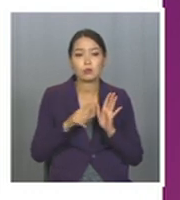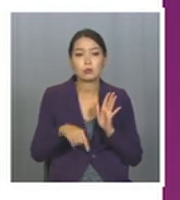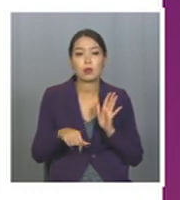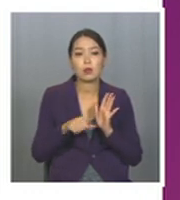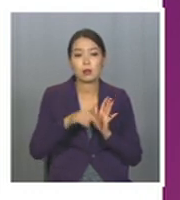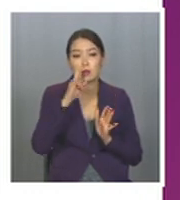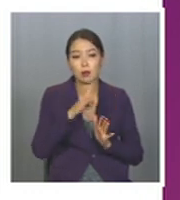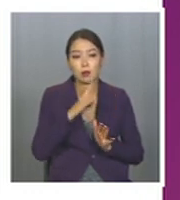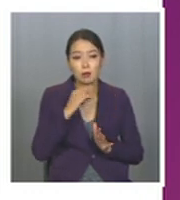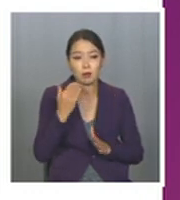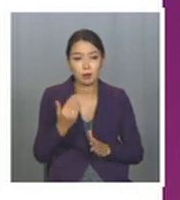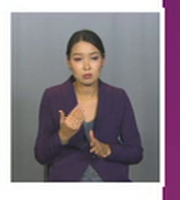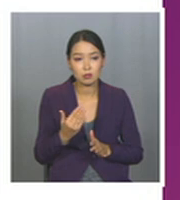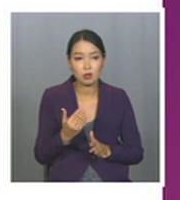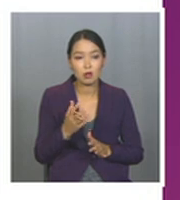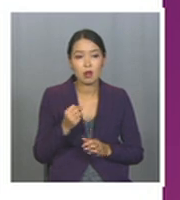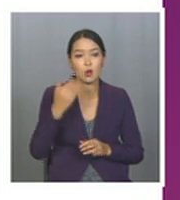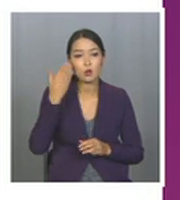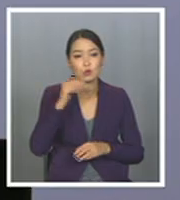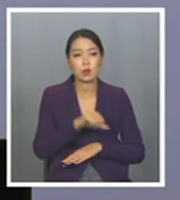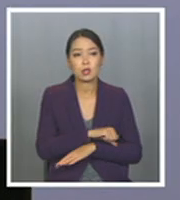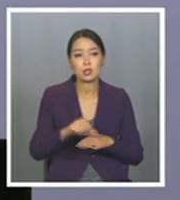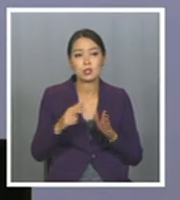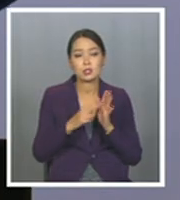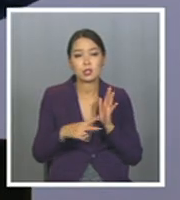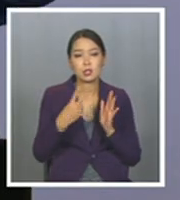17,6% құраса, өзге ұлттың өкілдері